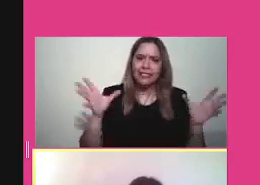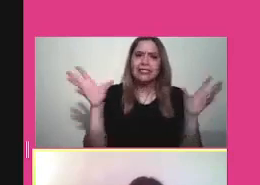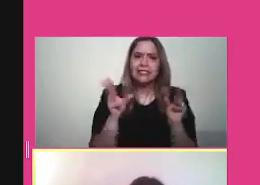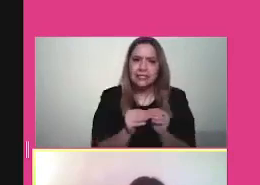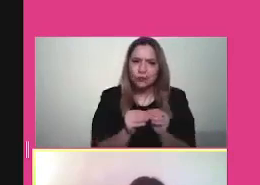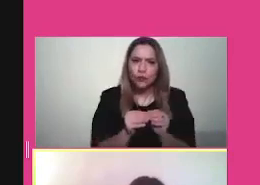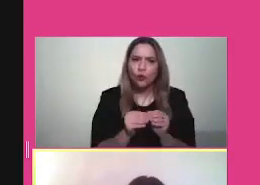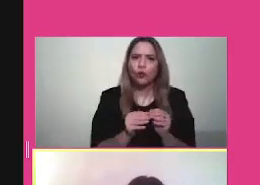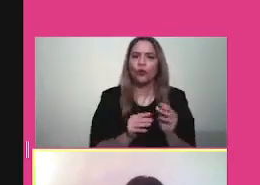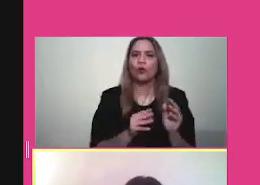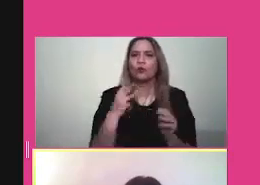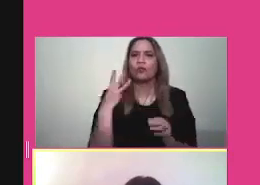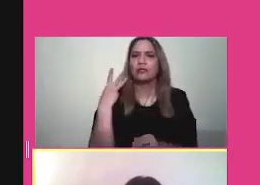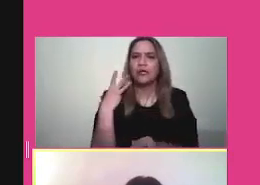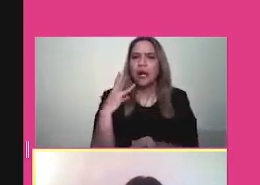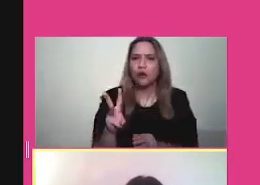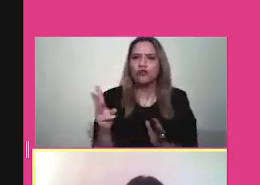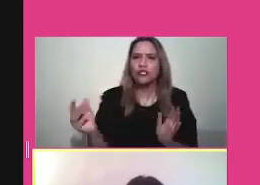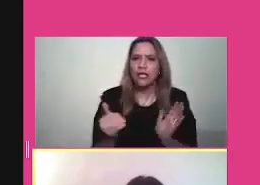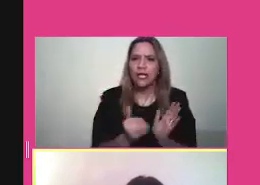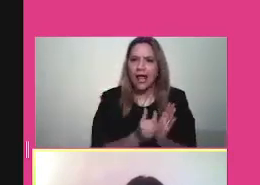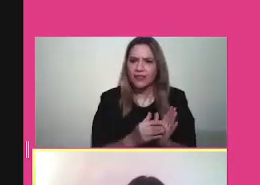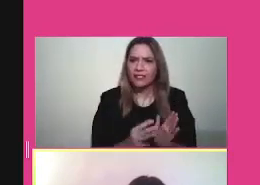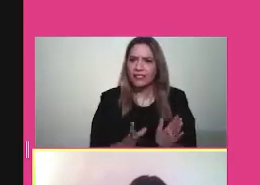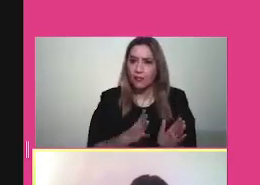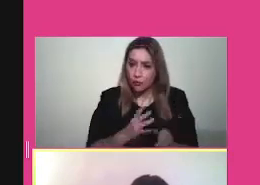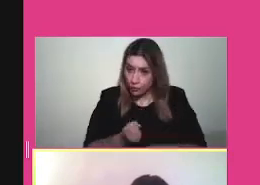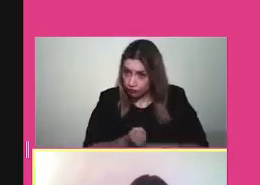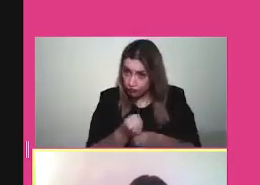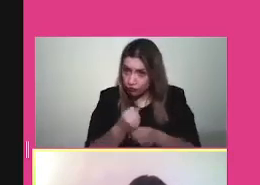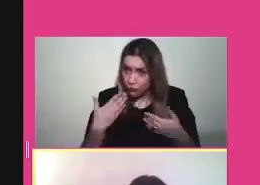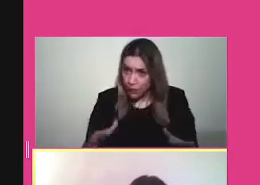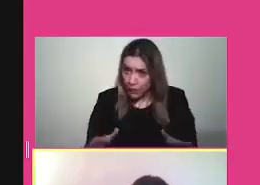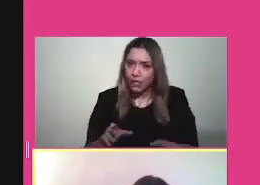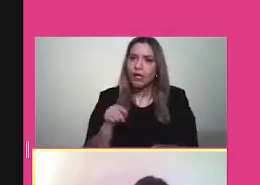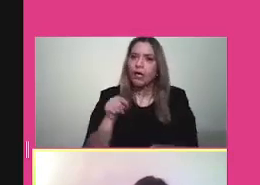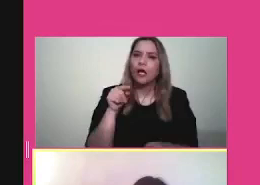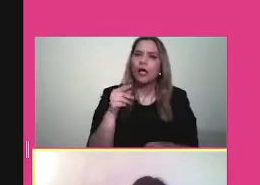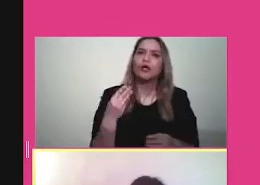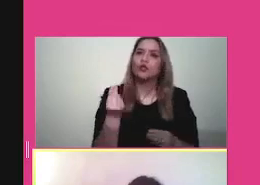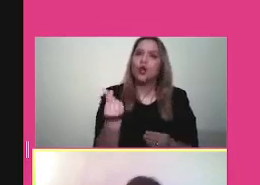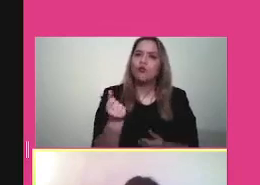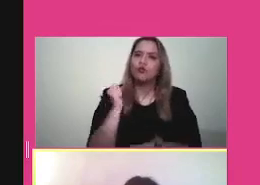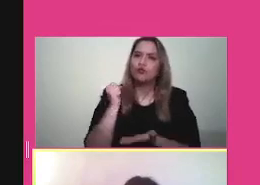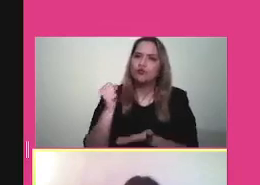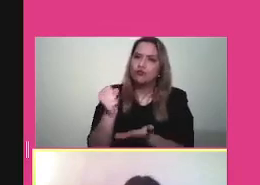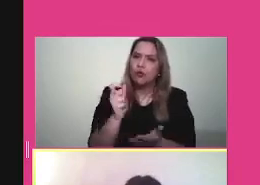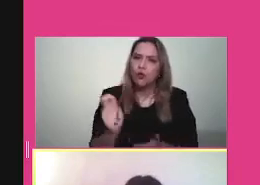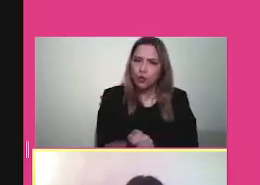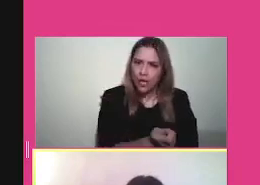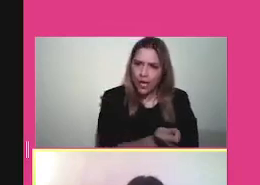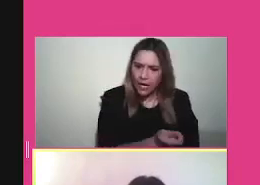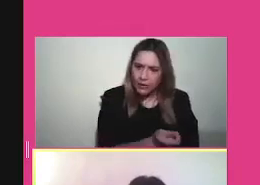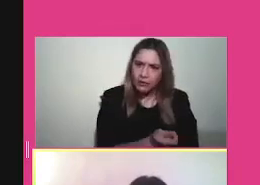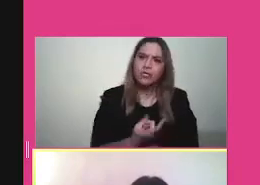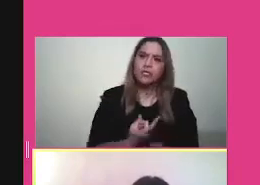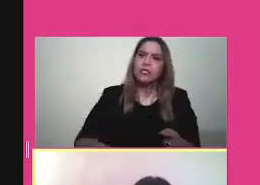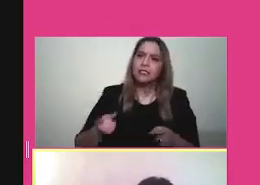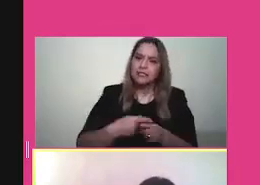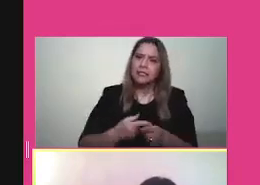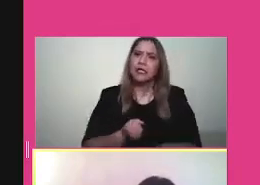σήμερα 300.000 ανθρώπους. Μέσω των δωρεών του έχει επίσης